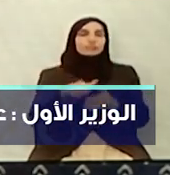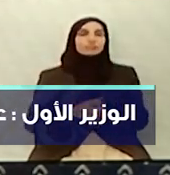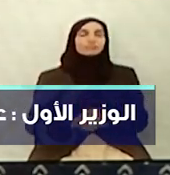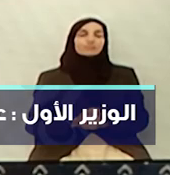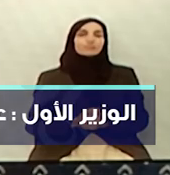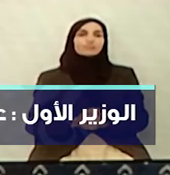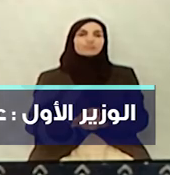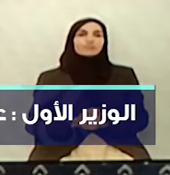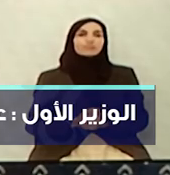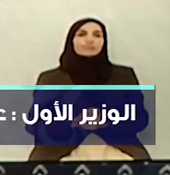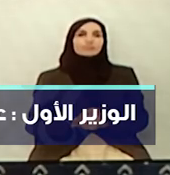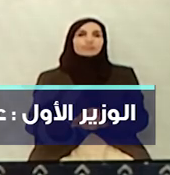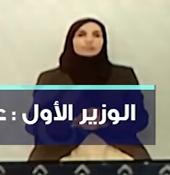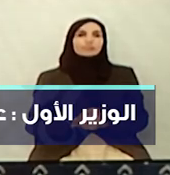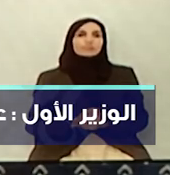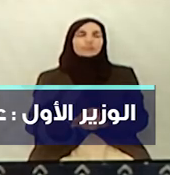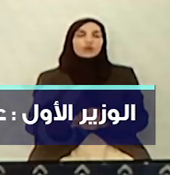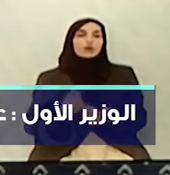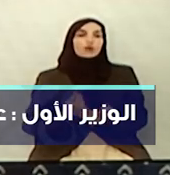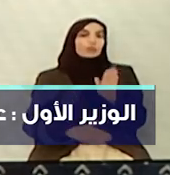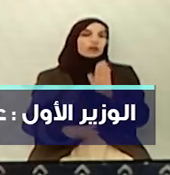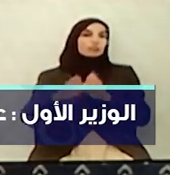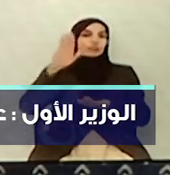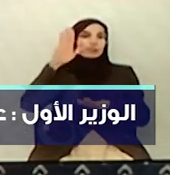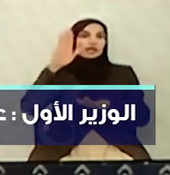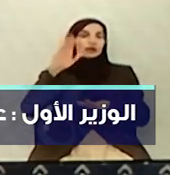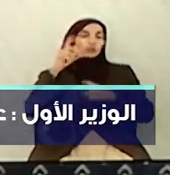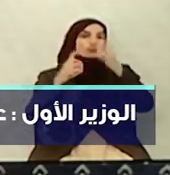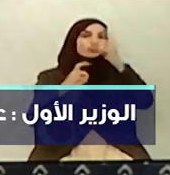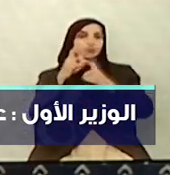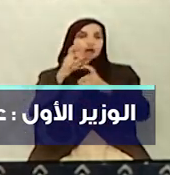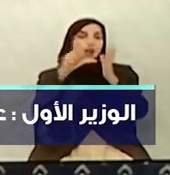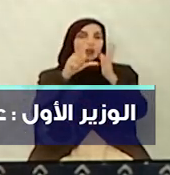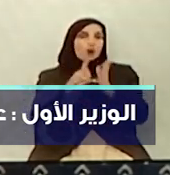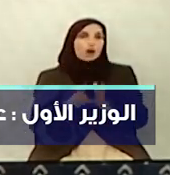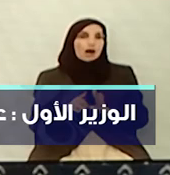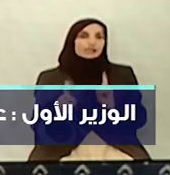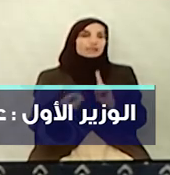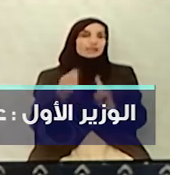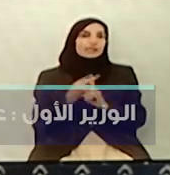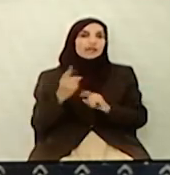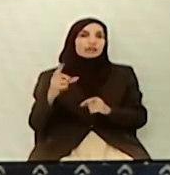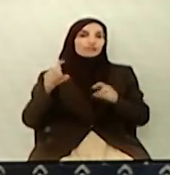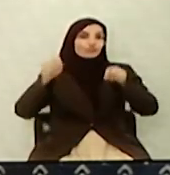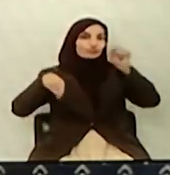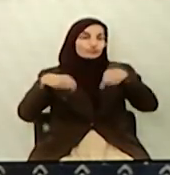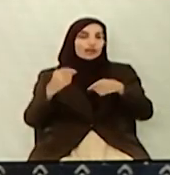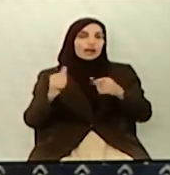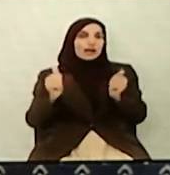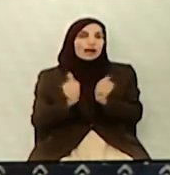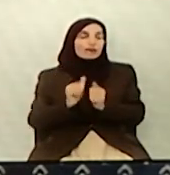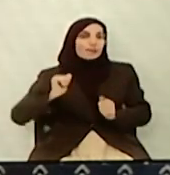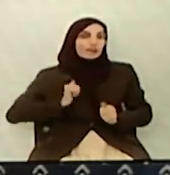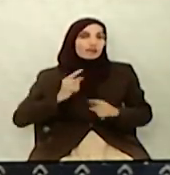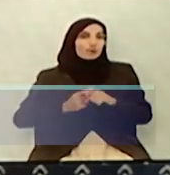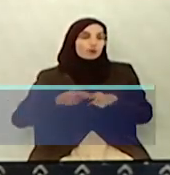وسوف نقوم من خلال مجلسكم الموقر بمناقشة نص القانون الخاص بالشراكة بين القطاعين العام والخاص